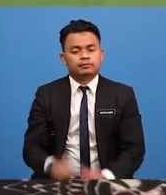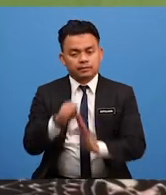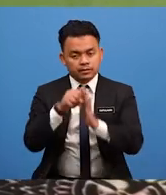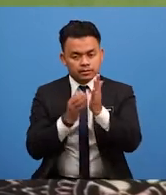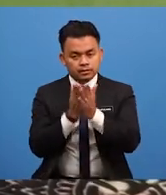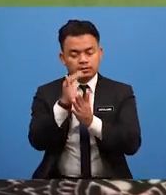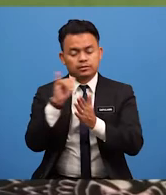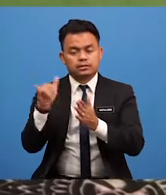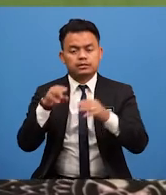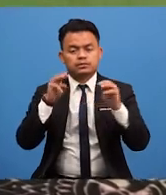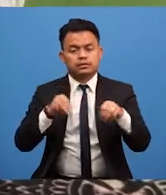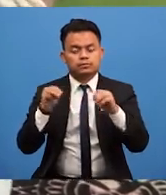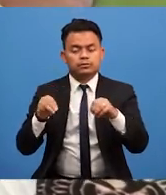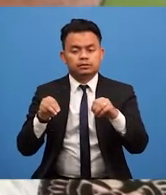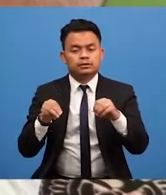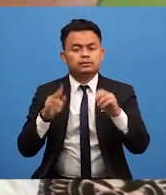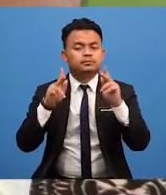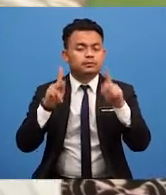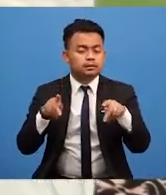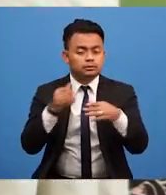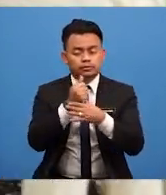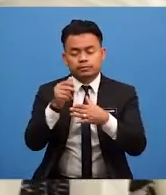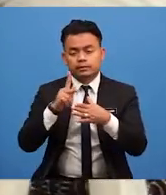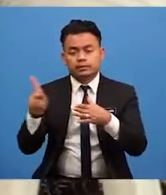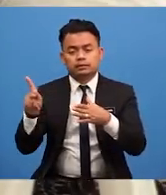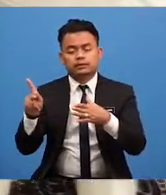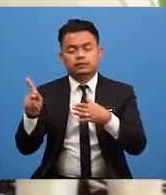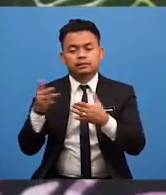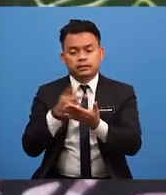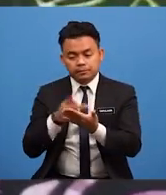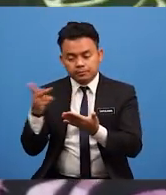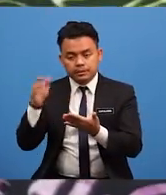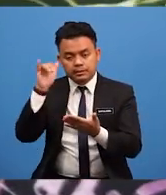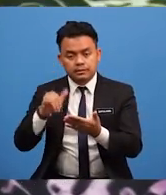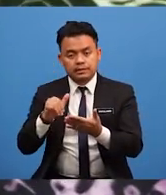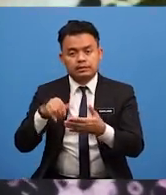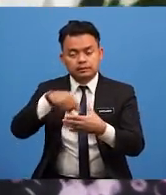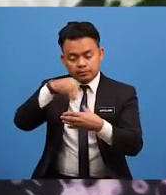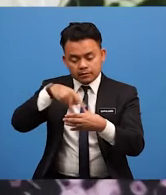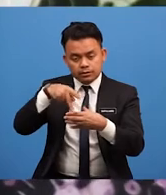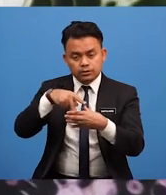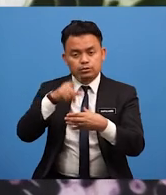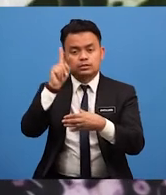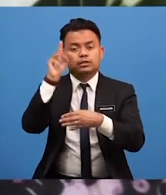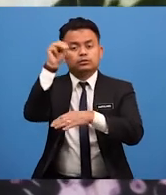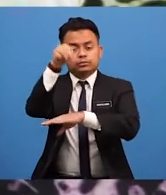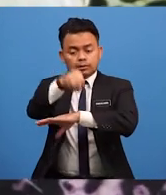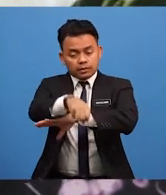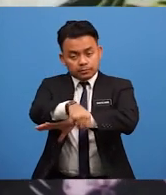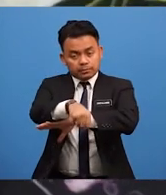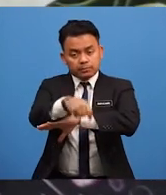Seterusnya, murid-murid perlu membiarkan paste yang dibancuh selama semalaman